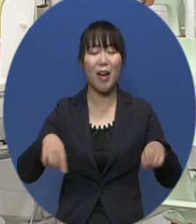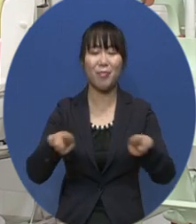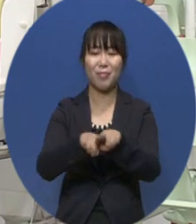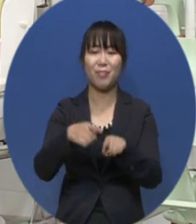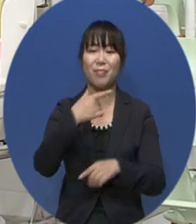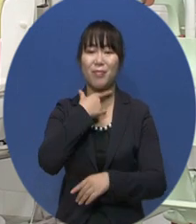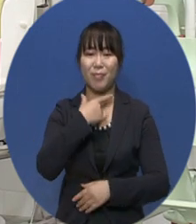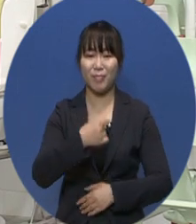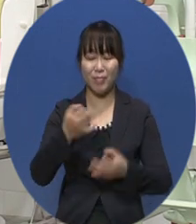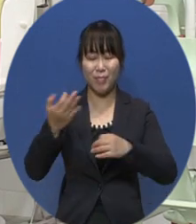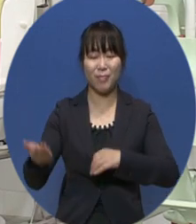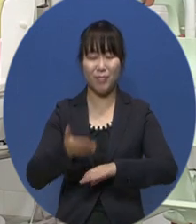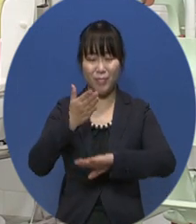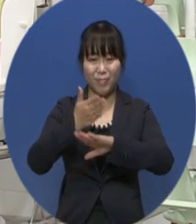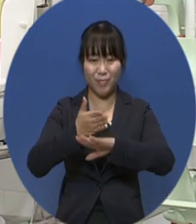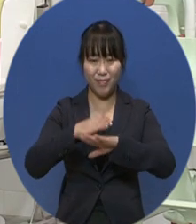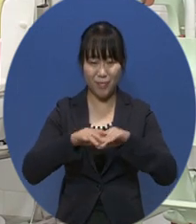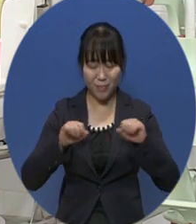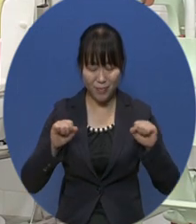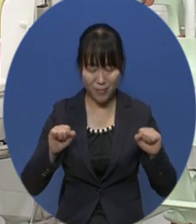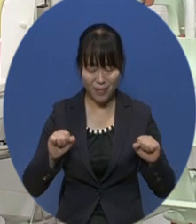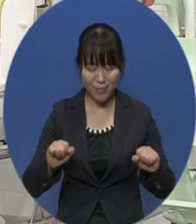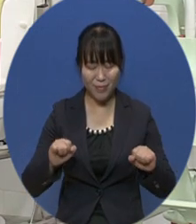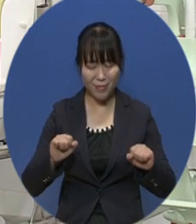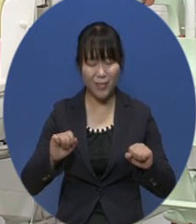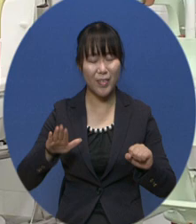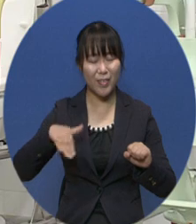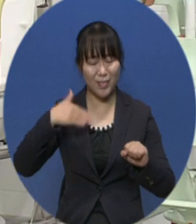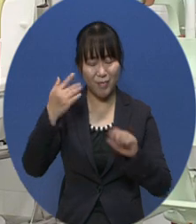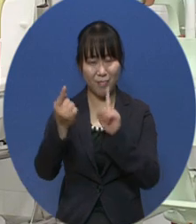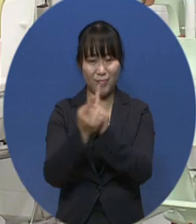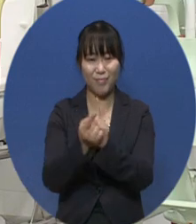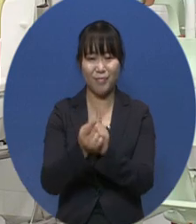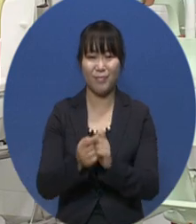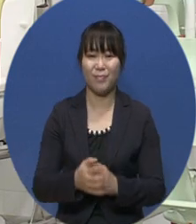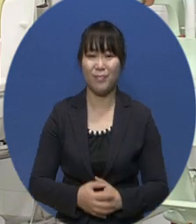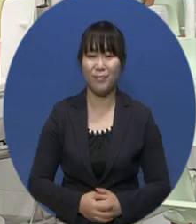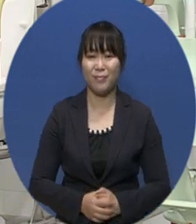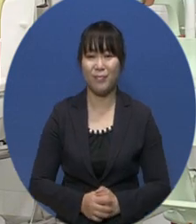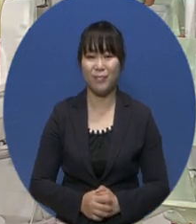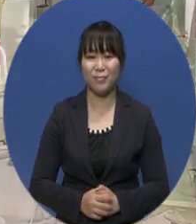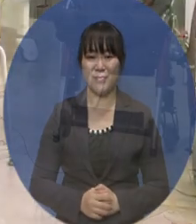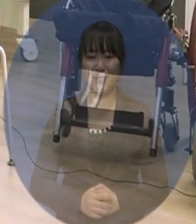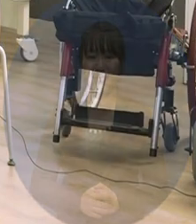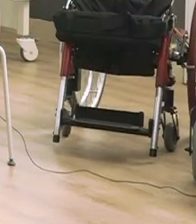했으면 좋겠습니다. 지금 여러분, 다음에 또 멋진 소식 가지고 찾아뵙겠습니다. 감사합니다.